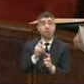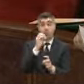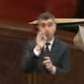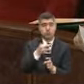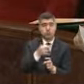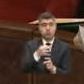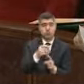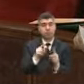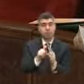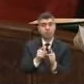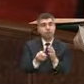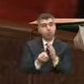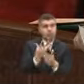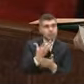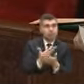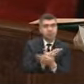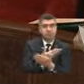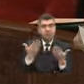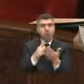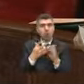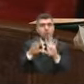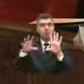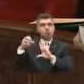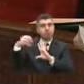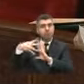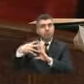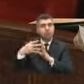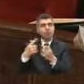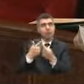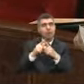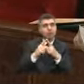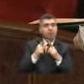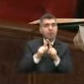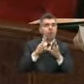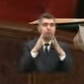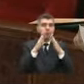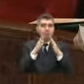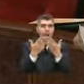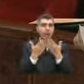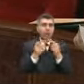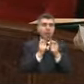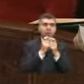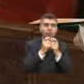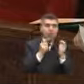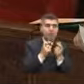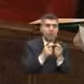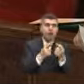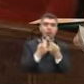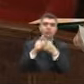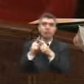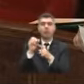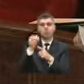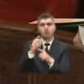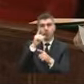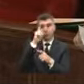البديله، وتوجه ايضا من خلال تشجيع الطاقه البديله بالنسبه للمستهلك، سواء كان في المنازل او كان في القطاعات الاقتصاديه وهي متعدده، وهذا هو